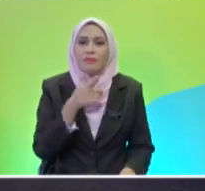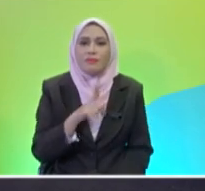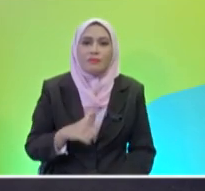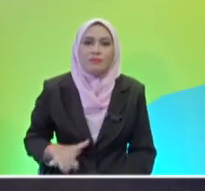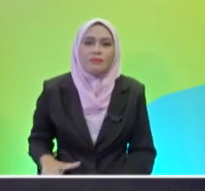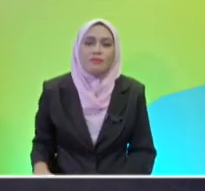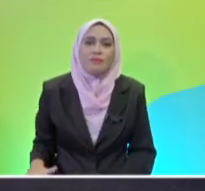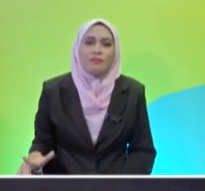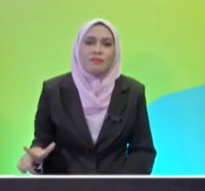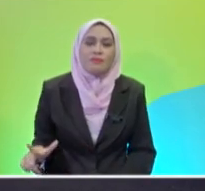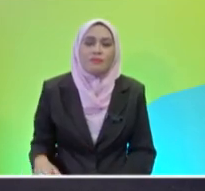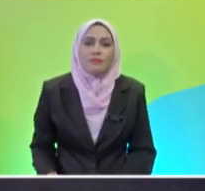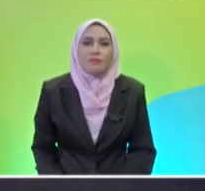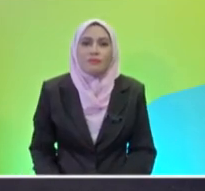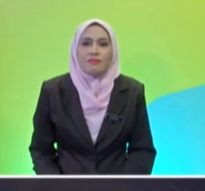lama.